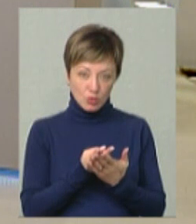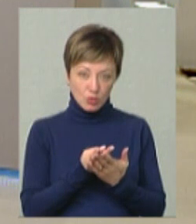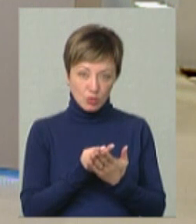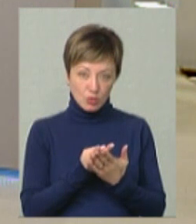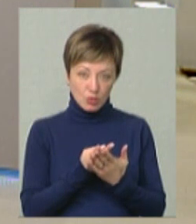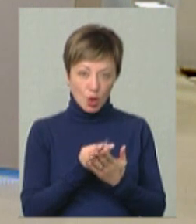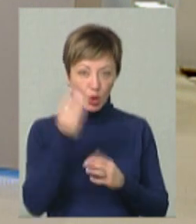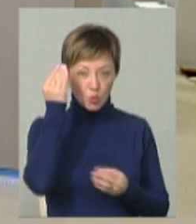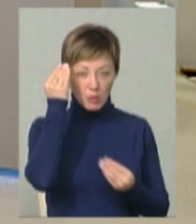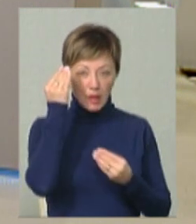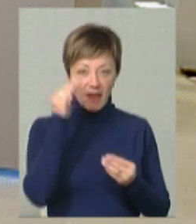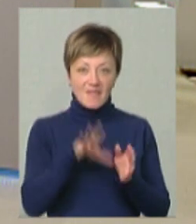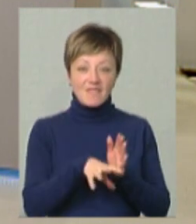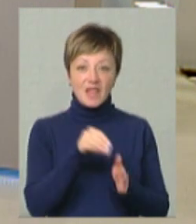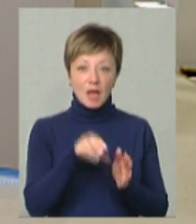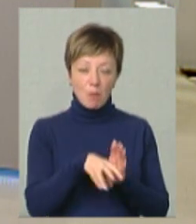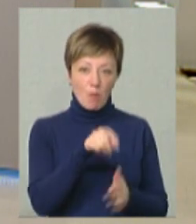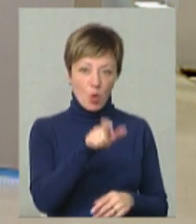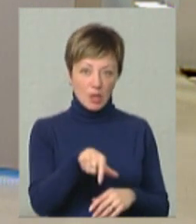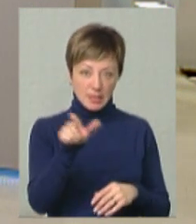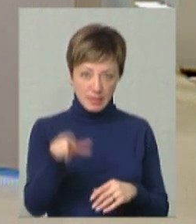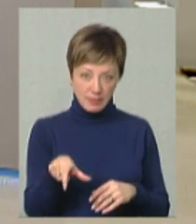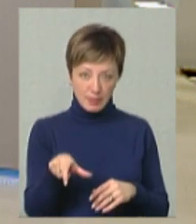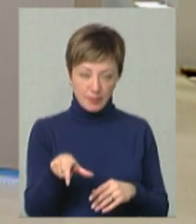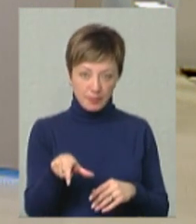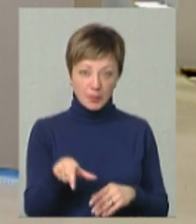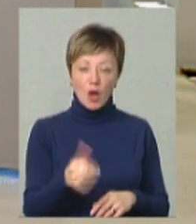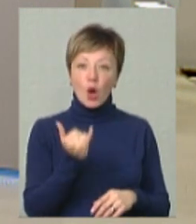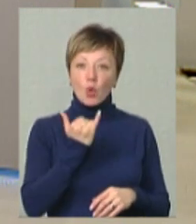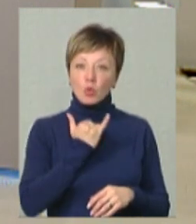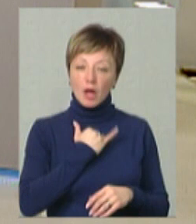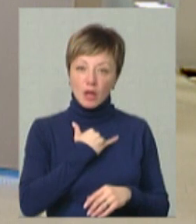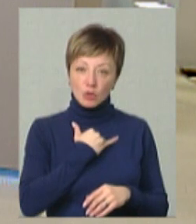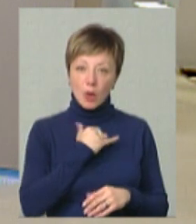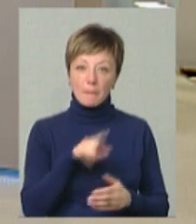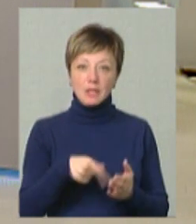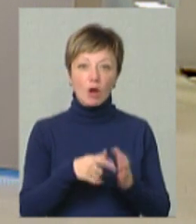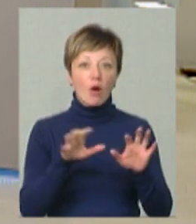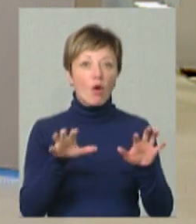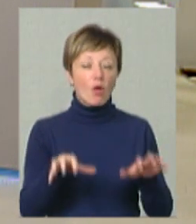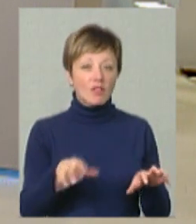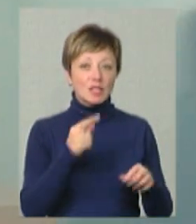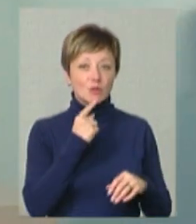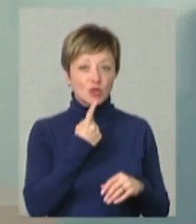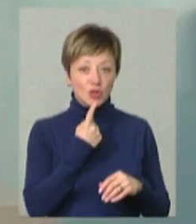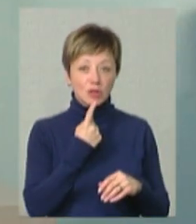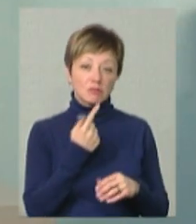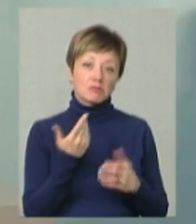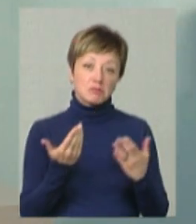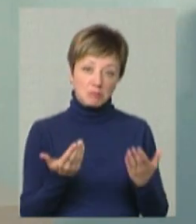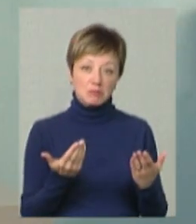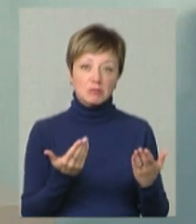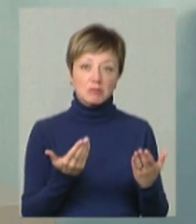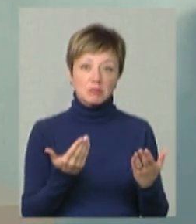відображаючи думки виборців. Так. У нашого міського голови Олександра Симчишина, ну, досить